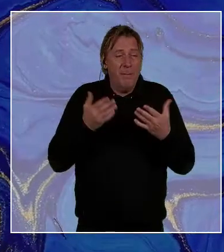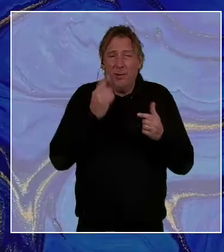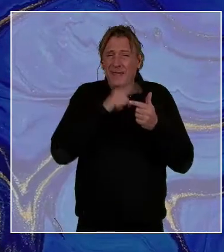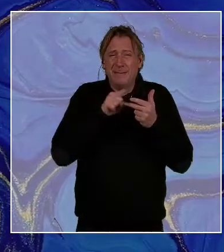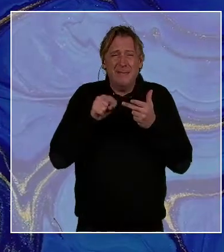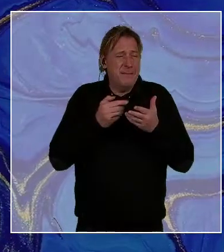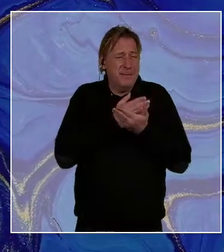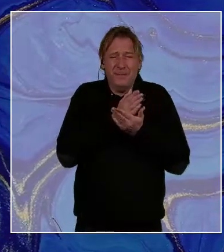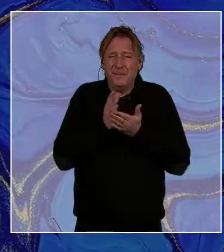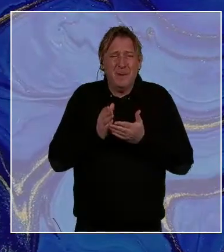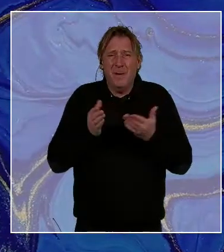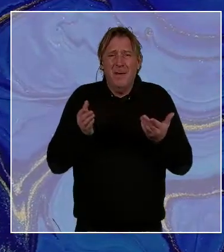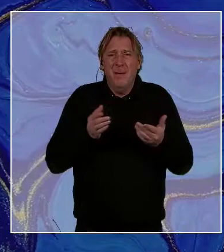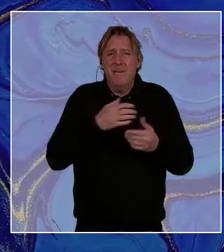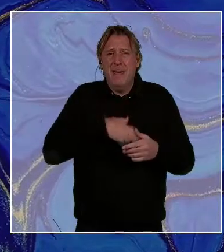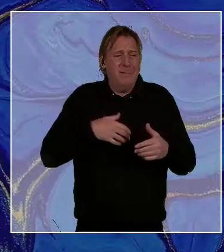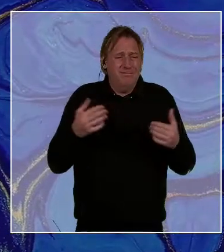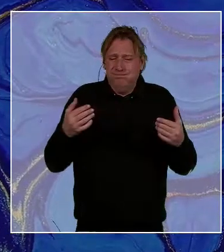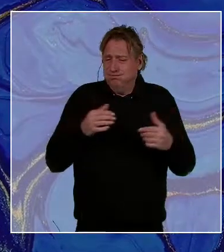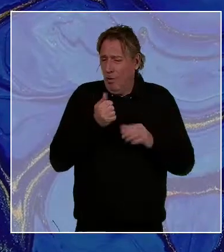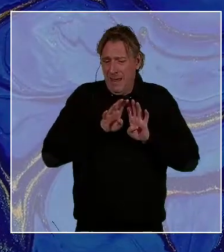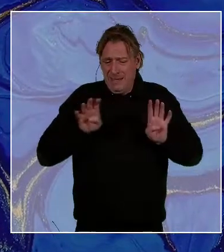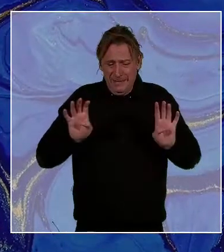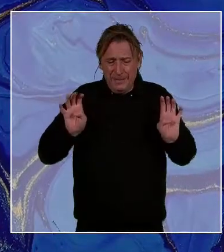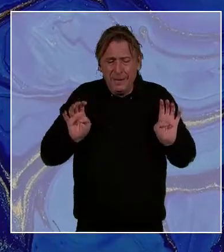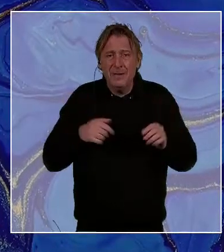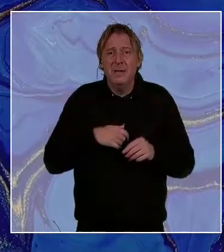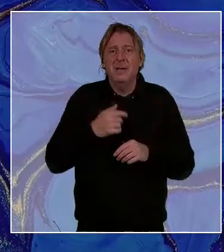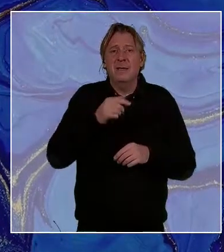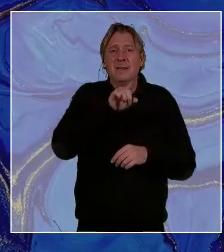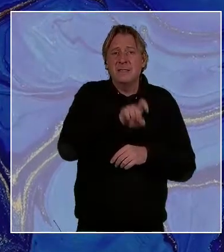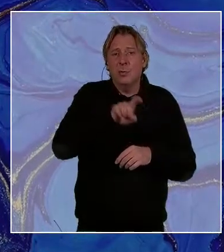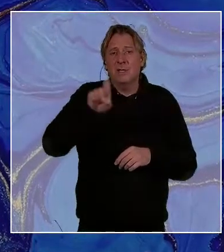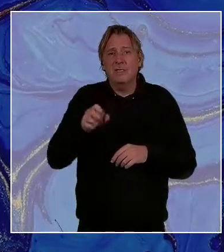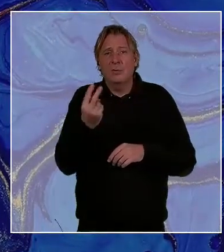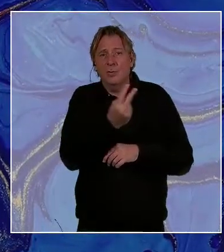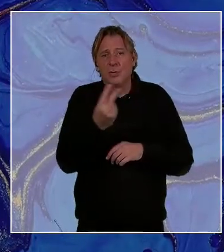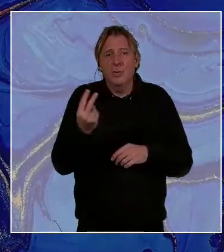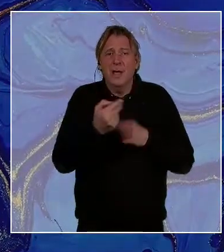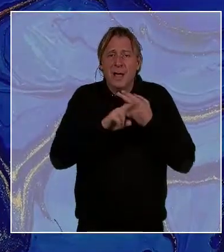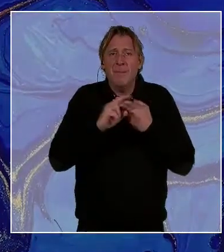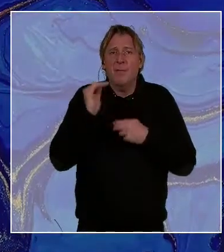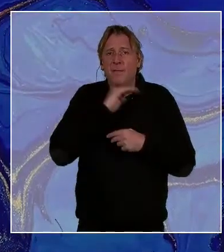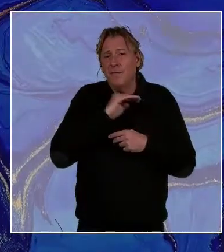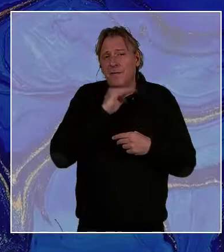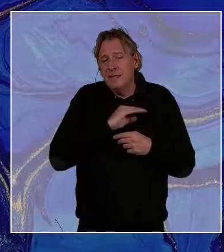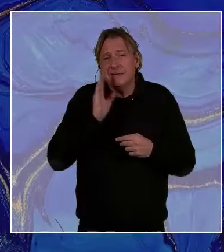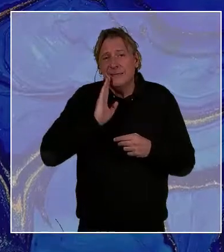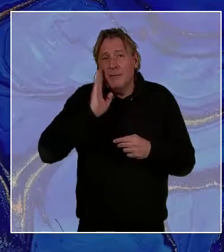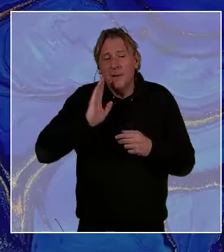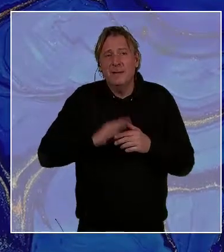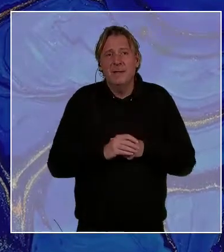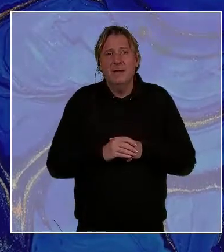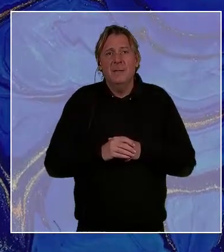Et j'aimerais vous poser une question à vous deux, et le temps presse, donc je vais vous demander de répondre assez rapidement, je vous prie. De quelle façon